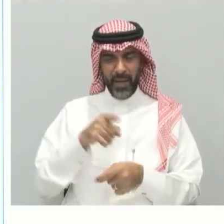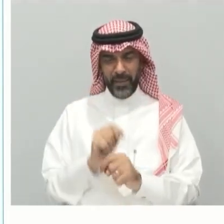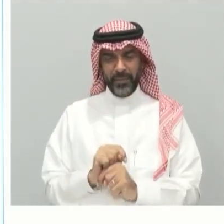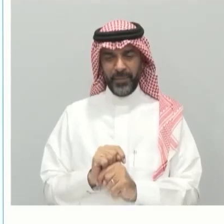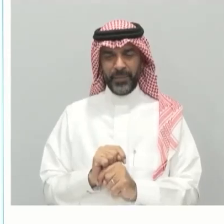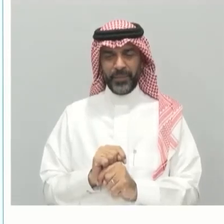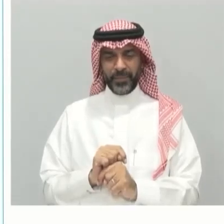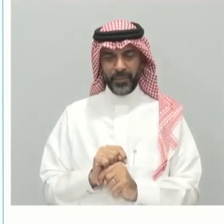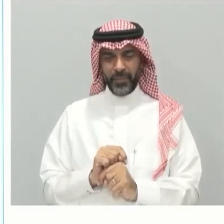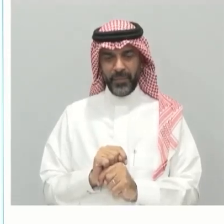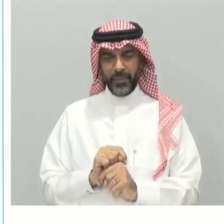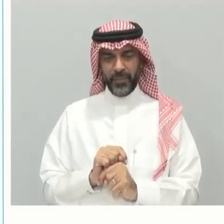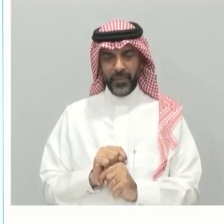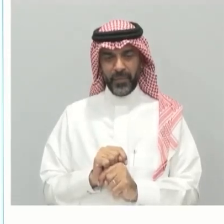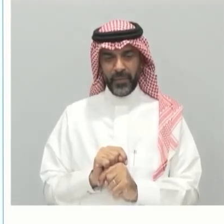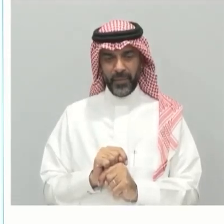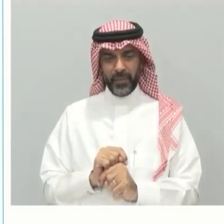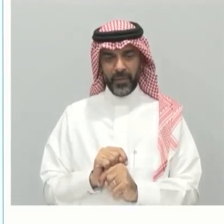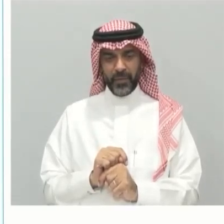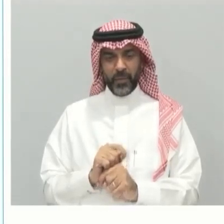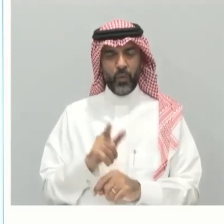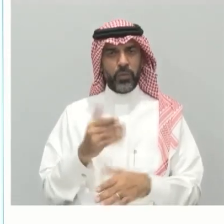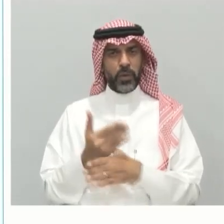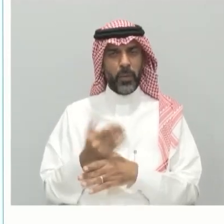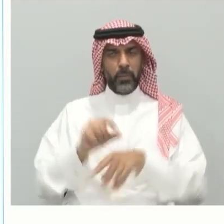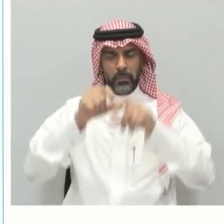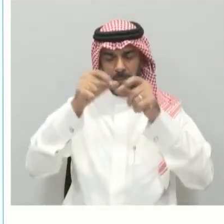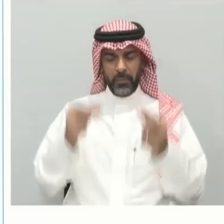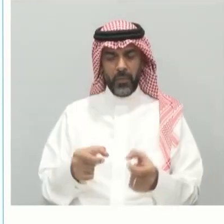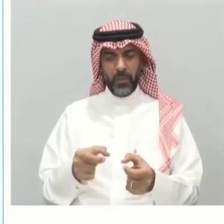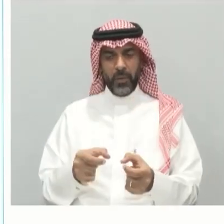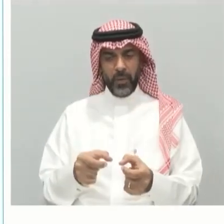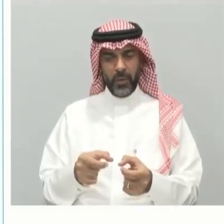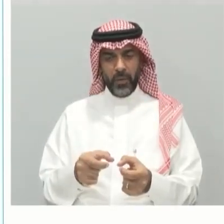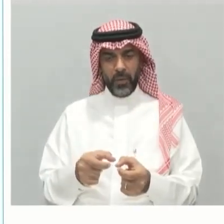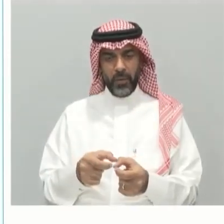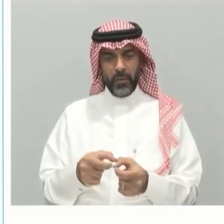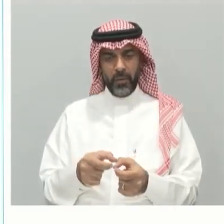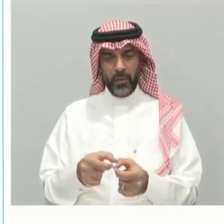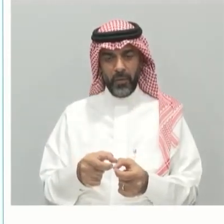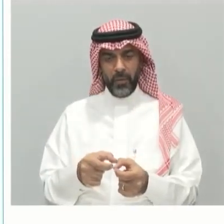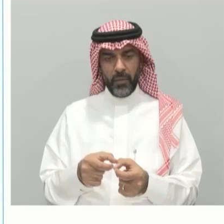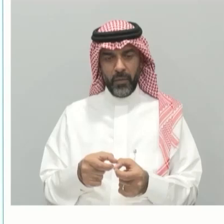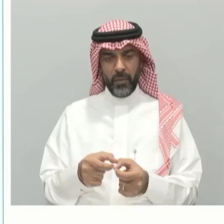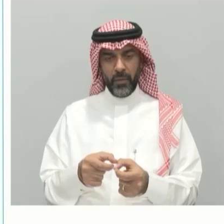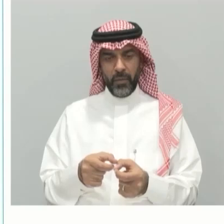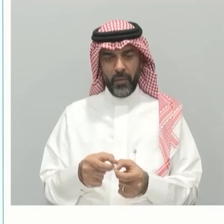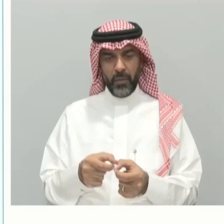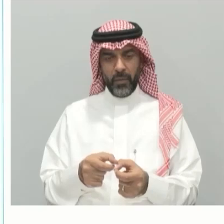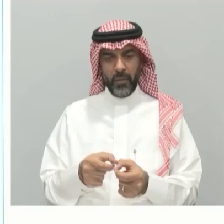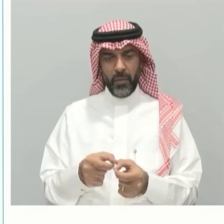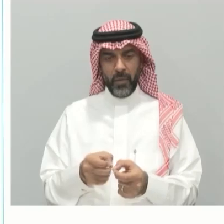سابقا انه سبب وجود القنطره الملحيه هو تكدس الايونات على الاقطاب فبالتالي سوف يتوقف